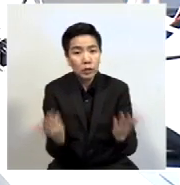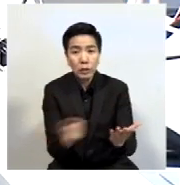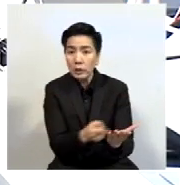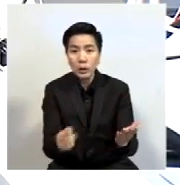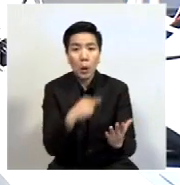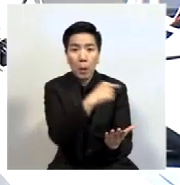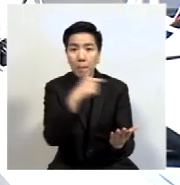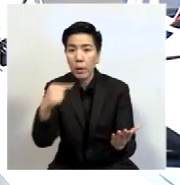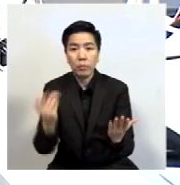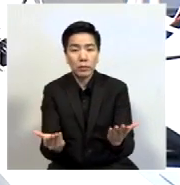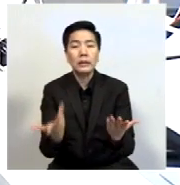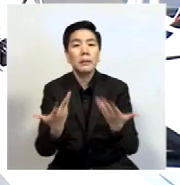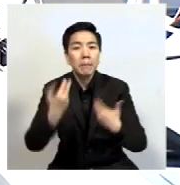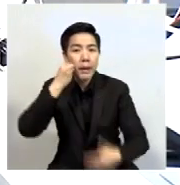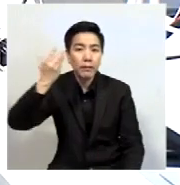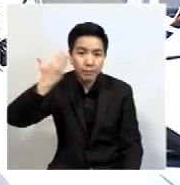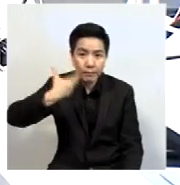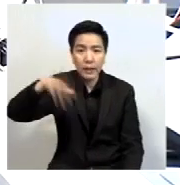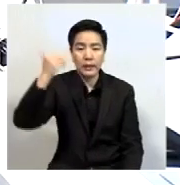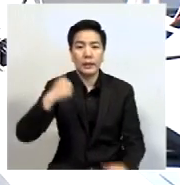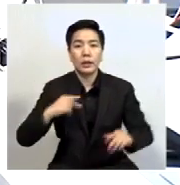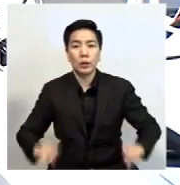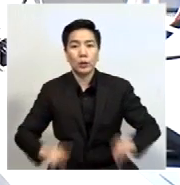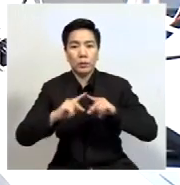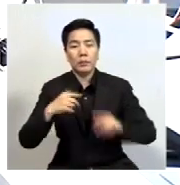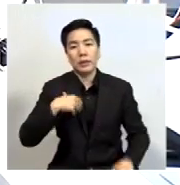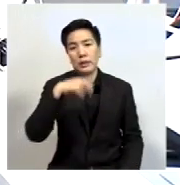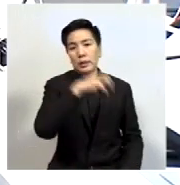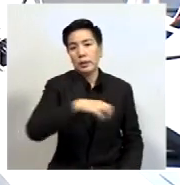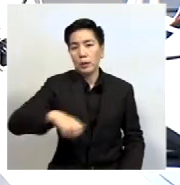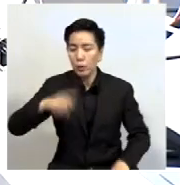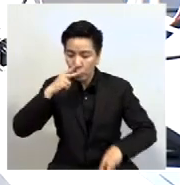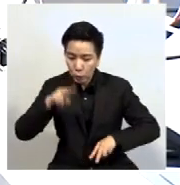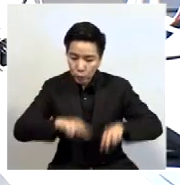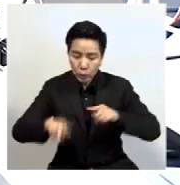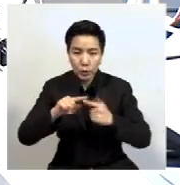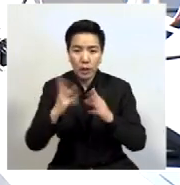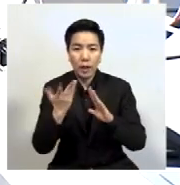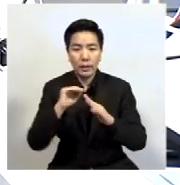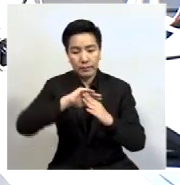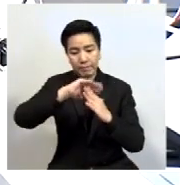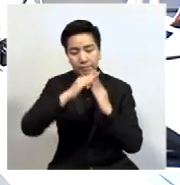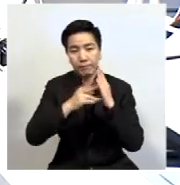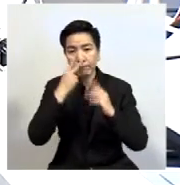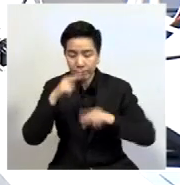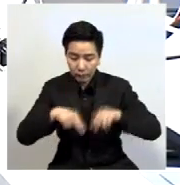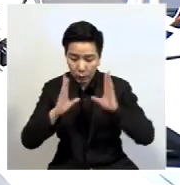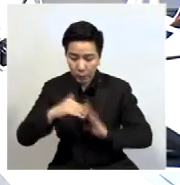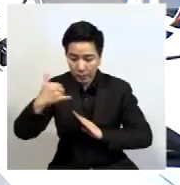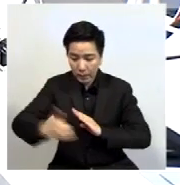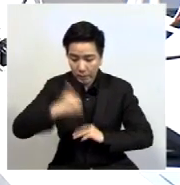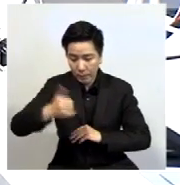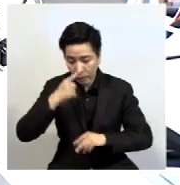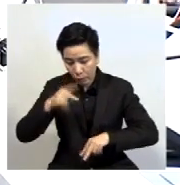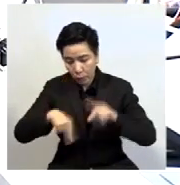ได้ยืนยันนะคะว่ากระทรวงสาธารณสุขร่วมกับหลายหน่วยงานในการดูแลพื้นที่บริเวณชายแดนเพื่อคัดกรองคนเดินท